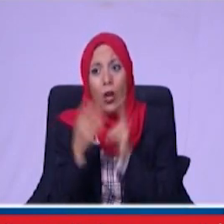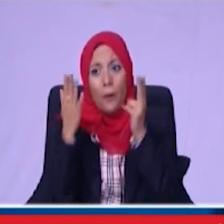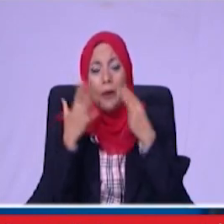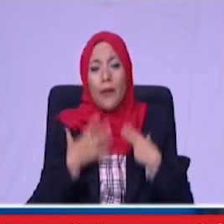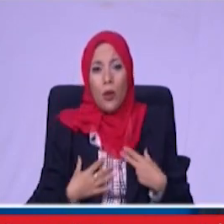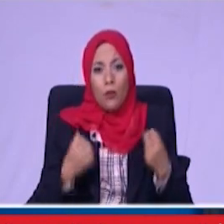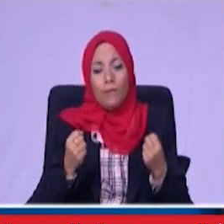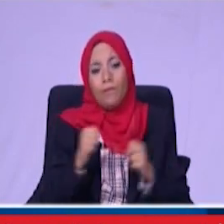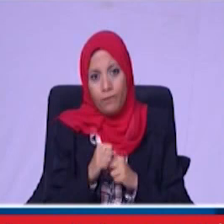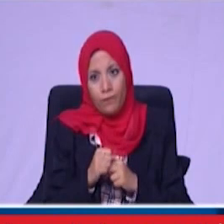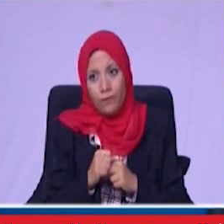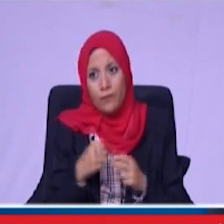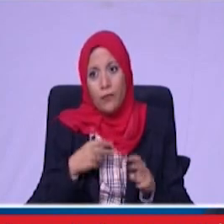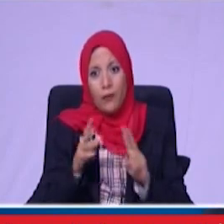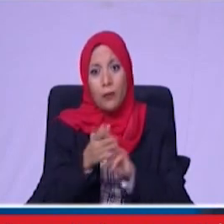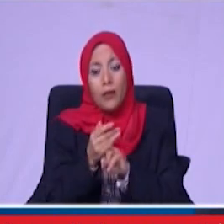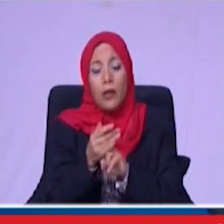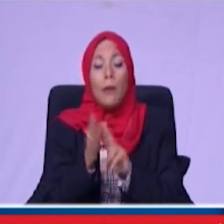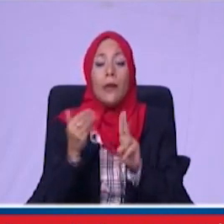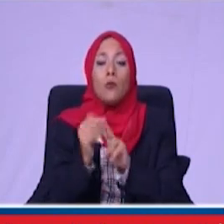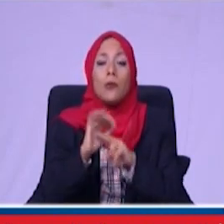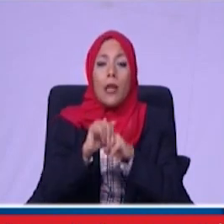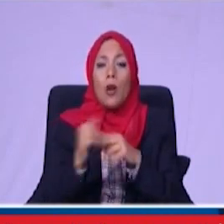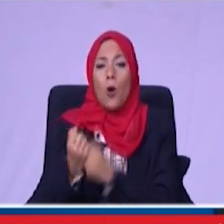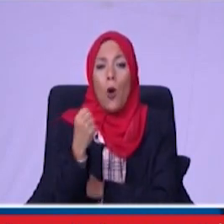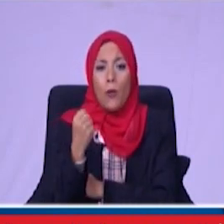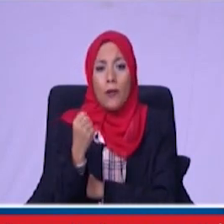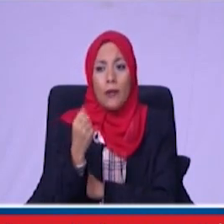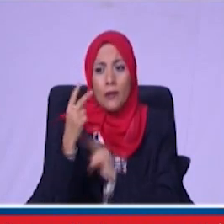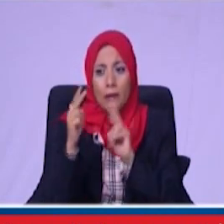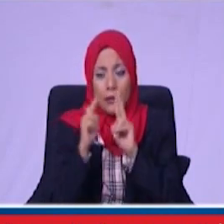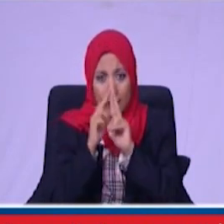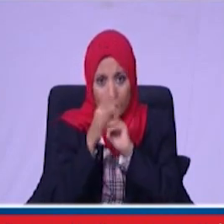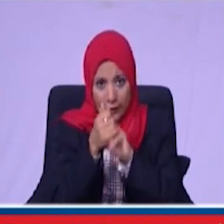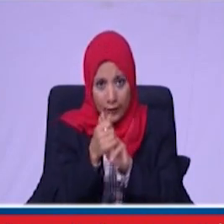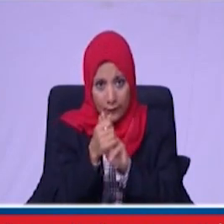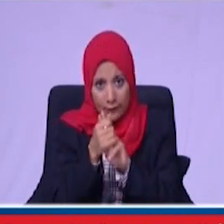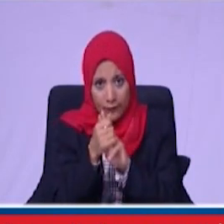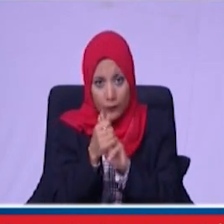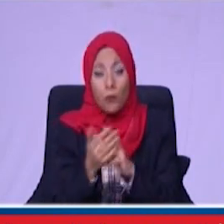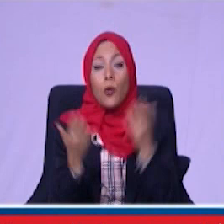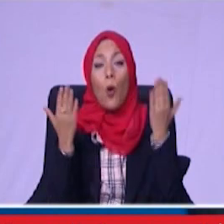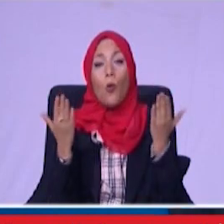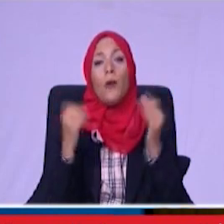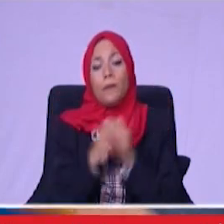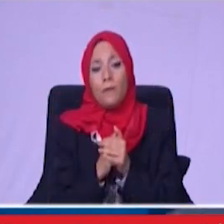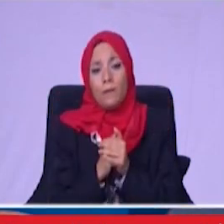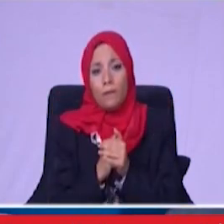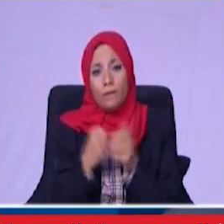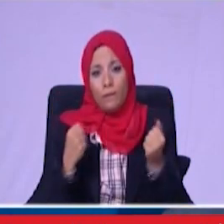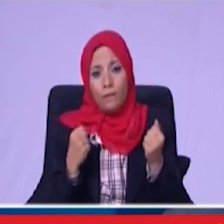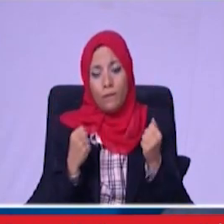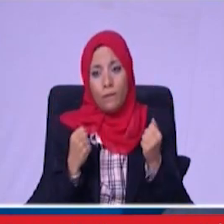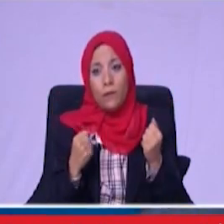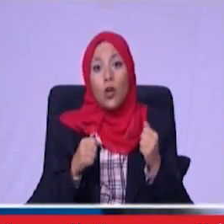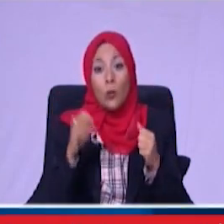فلما وقفت جنبي قوتني فالشفع يعني انضمام واحد الى واحد ليقوي شفاعه موجوده في القران